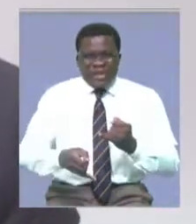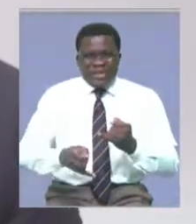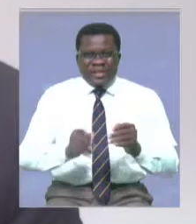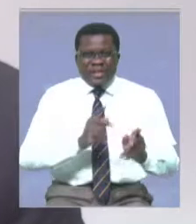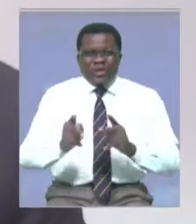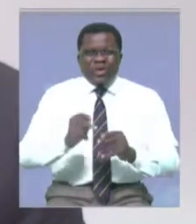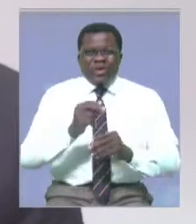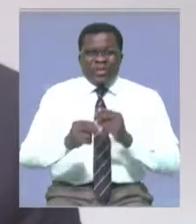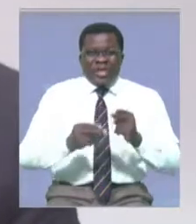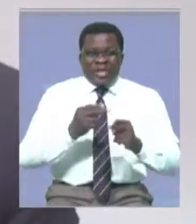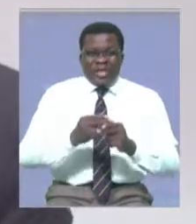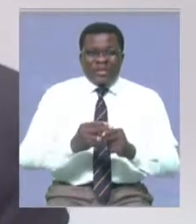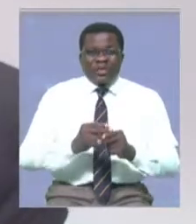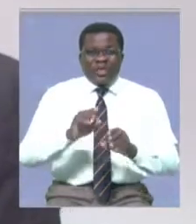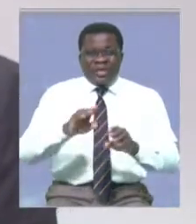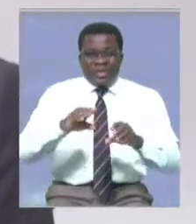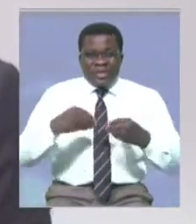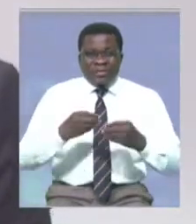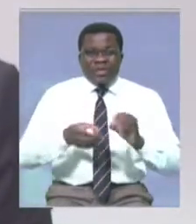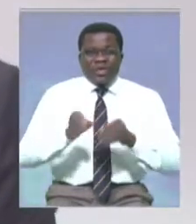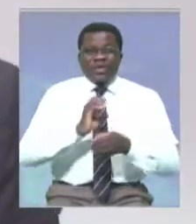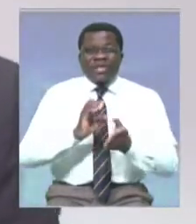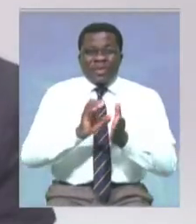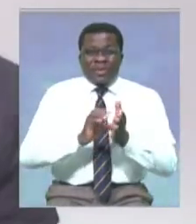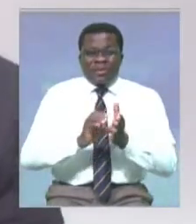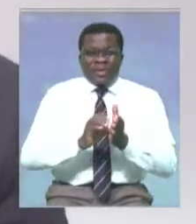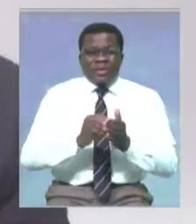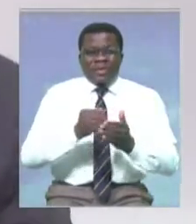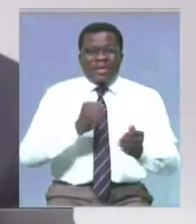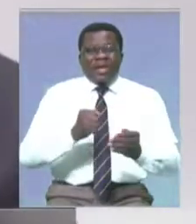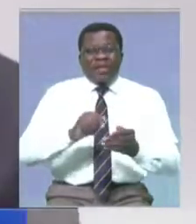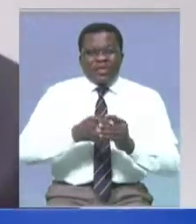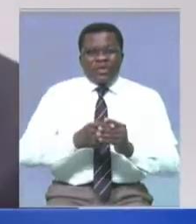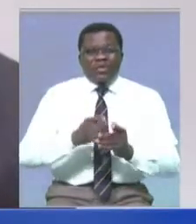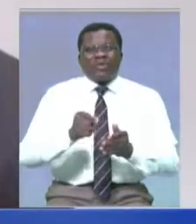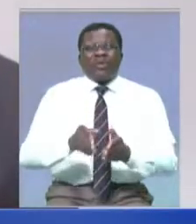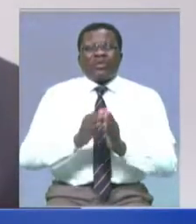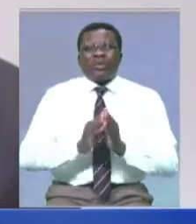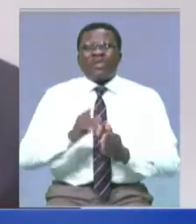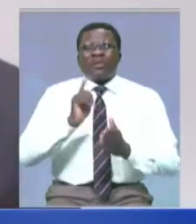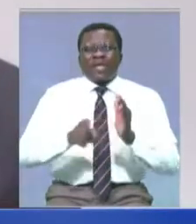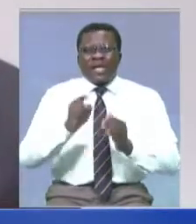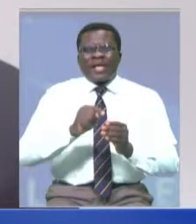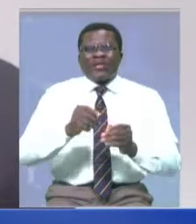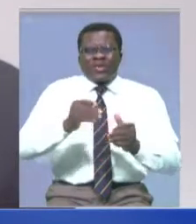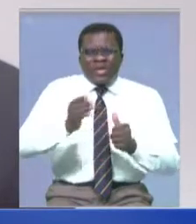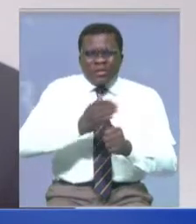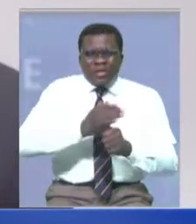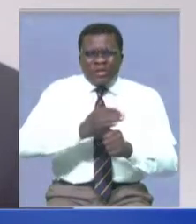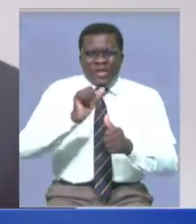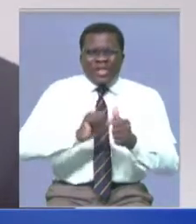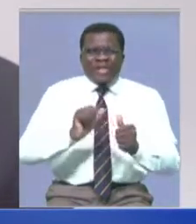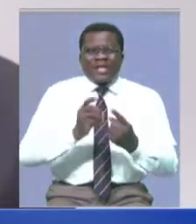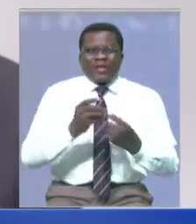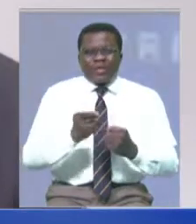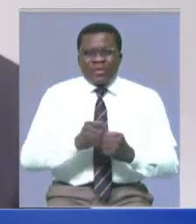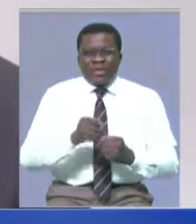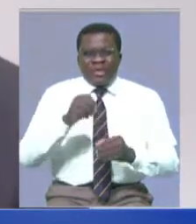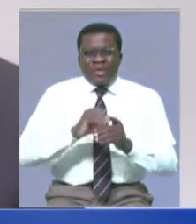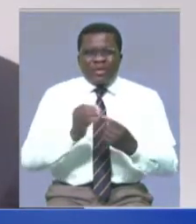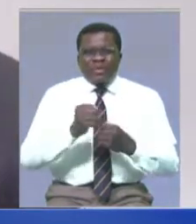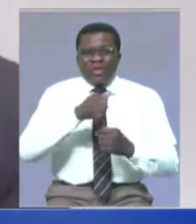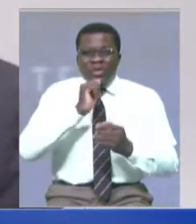plan national d'adaptation au changement climatique avant de commencer par nous demander mais quelles sont les priorités dans chaque domaine. Dans le